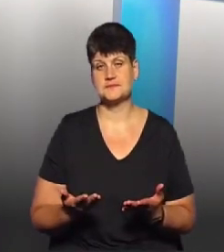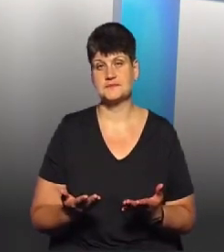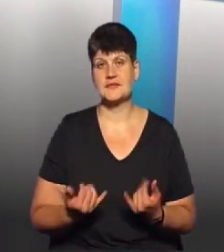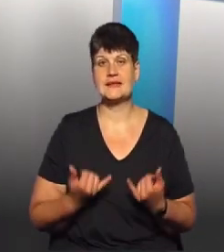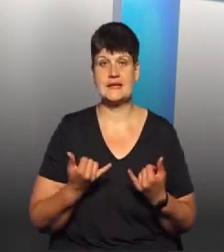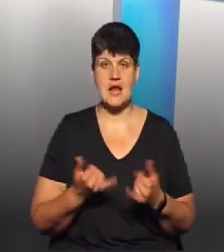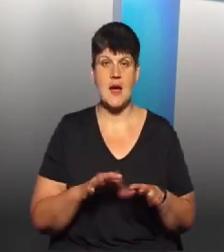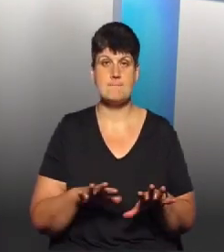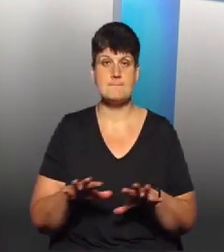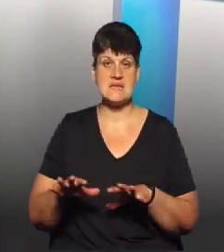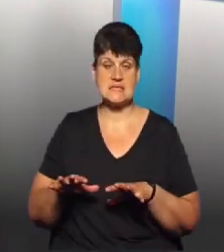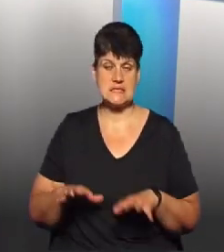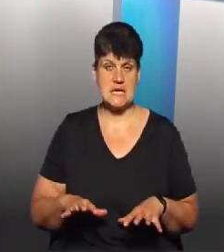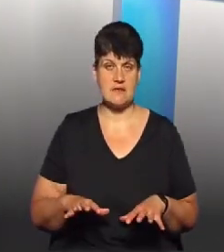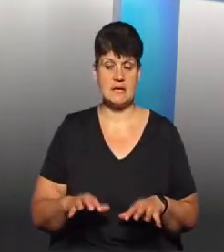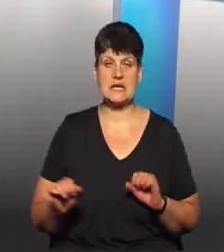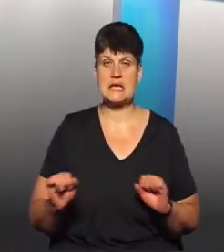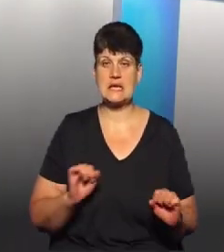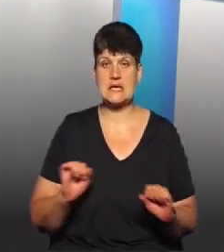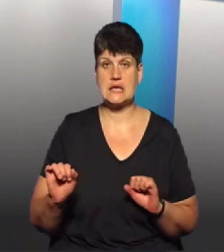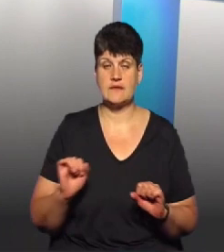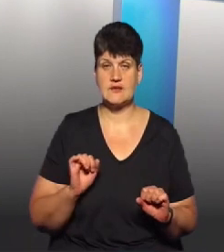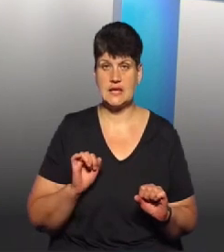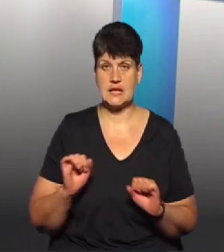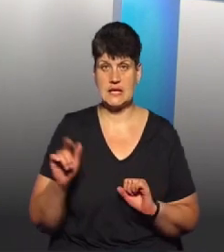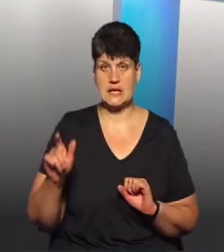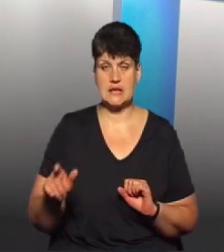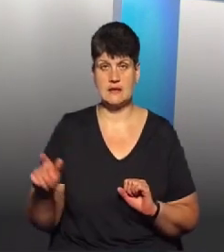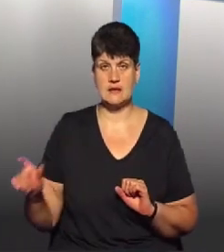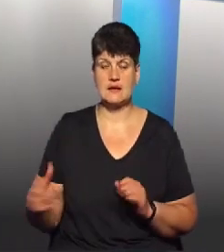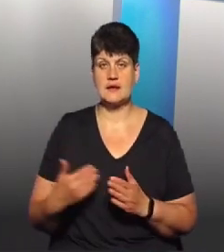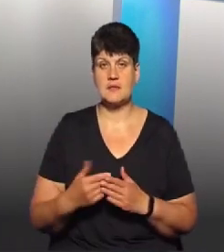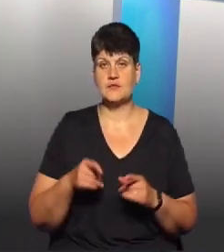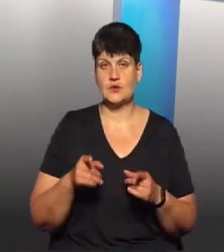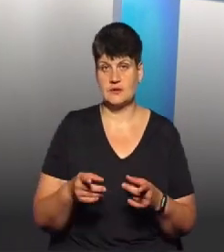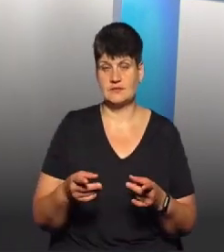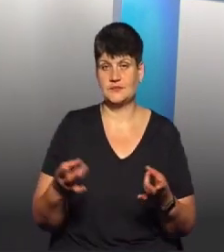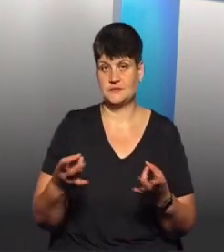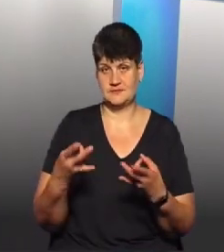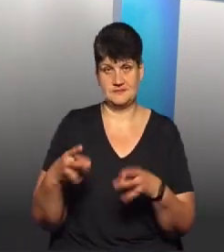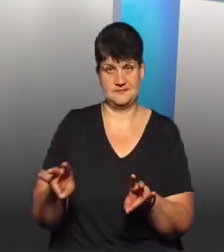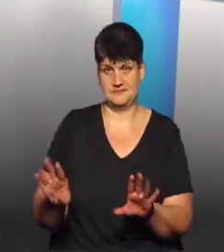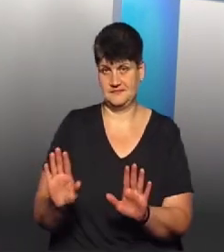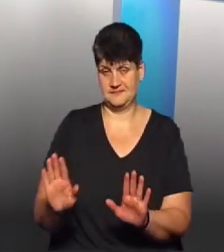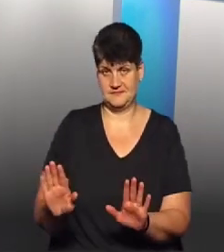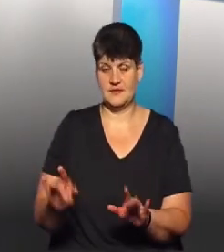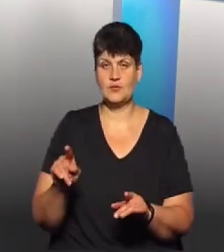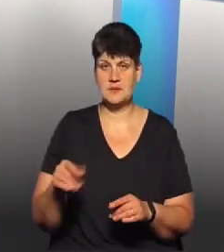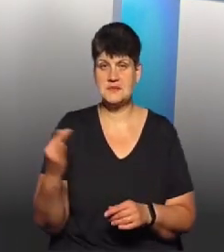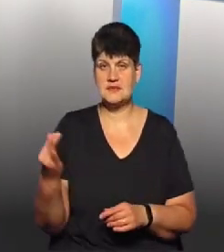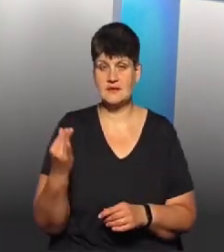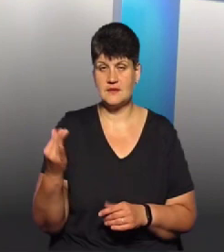місцевих керівників, напевно, їм потреби і необхідності немає. Угу. Тому що їм цікавіше